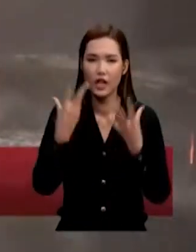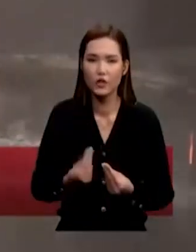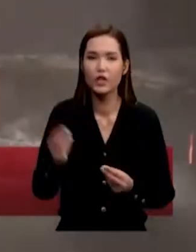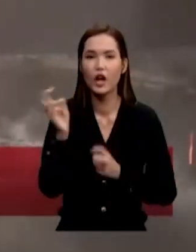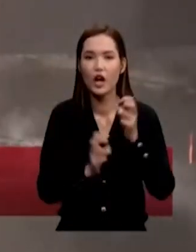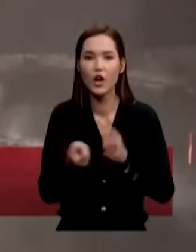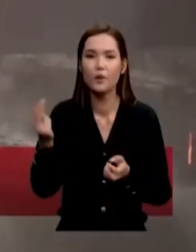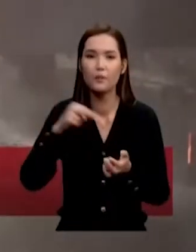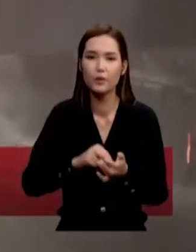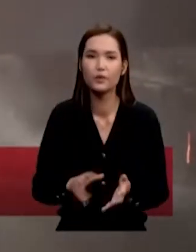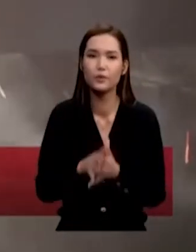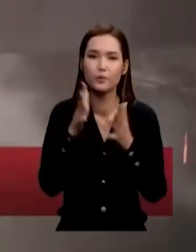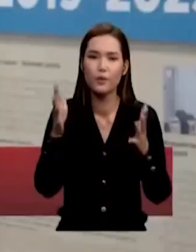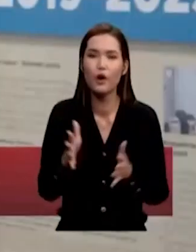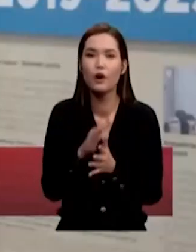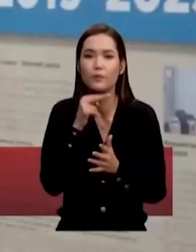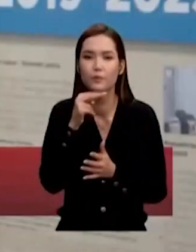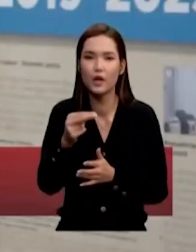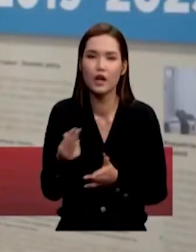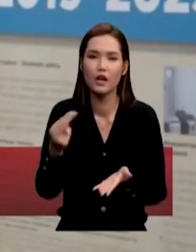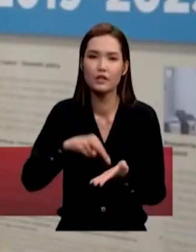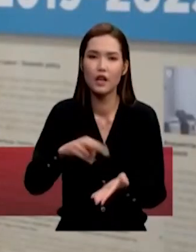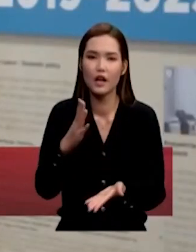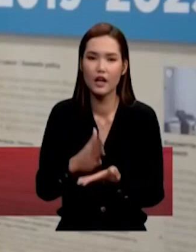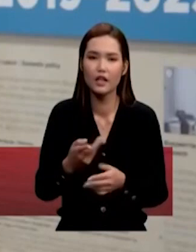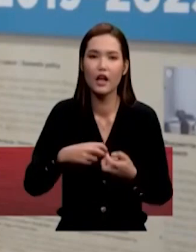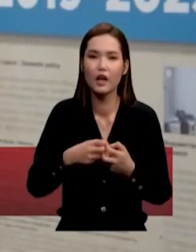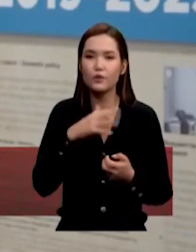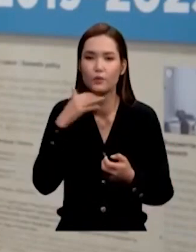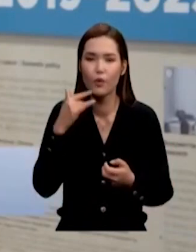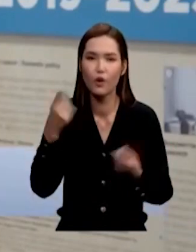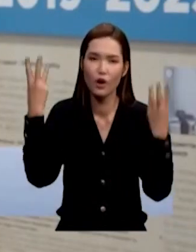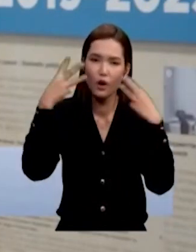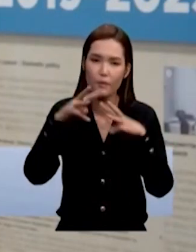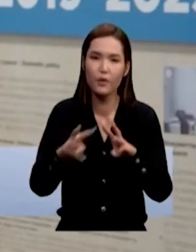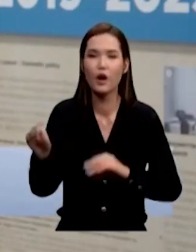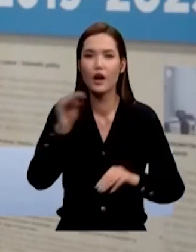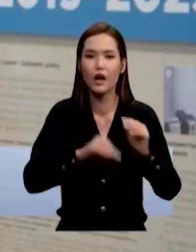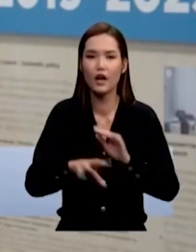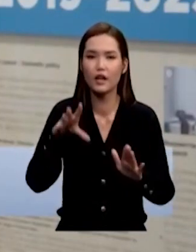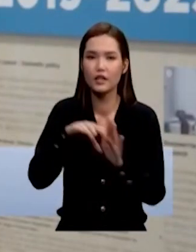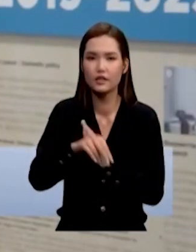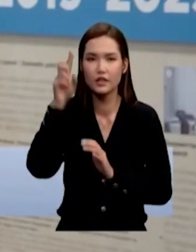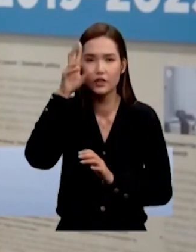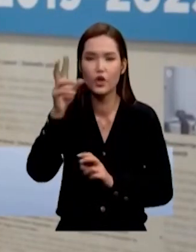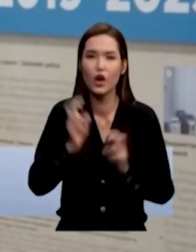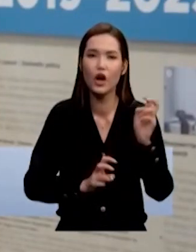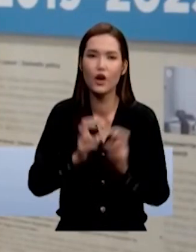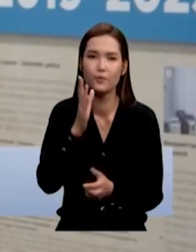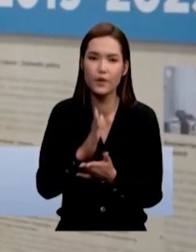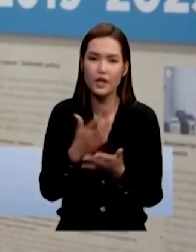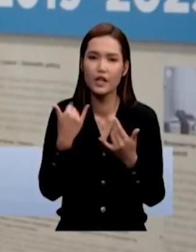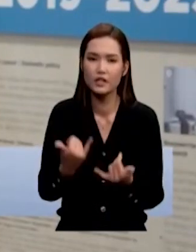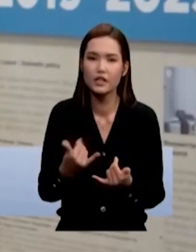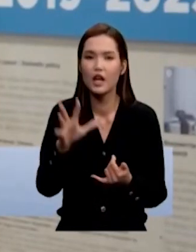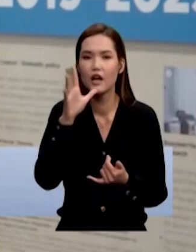отрасль оставалась без особого внимания. Эта проблема в том, что мы своевременно не модернизировали и не делали инвестиции в новую генерирующую промышленность. И поэтому, допустим,